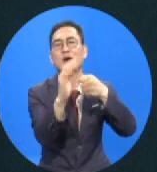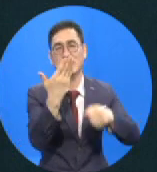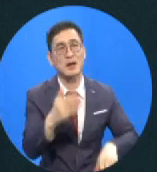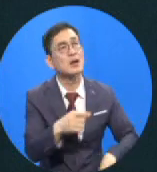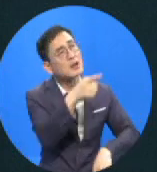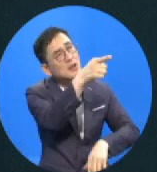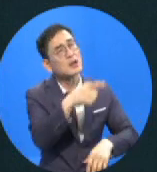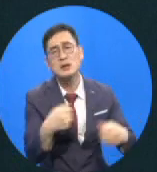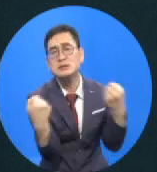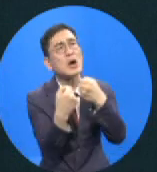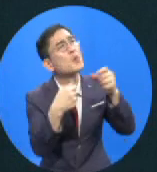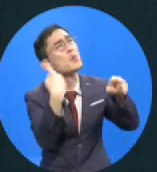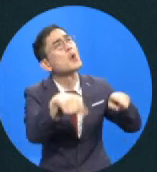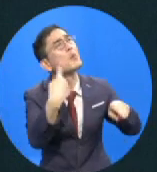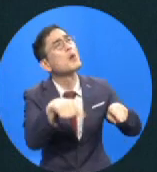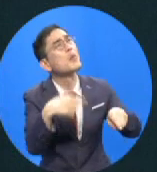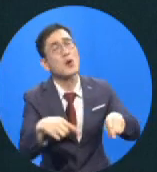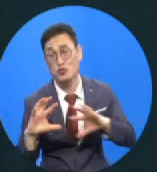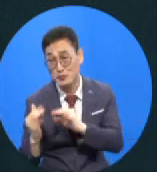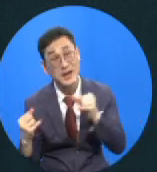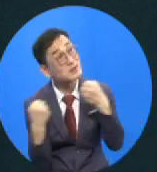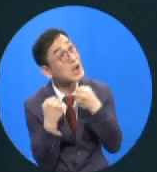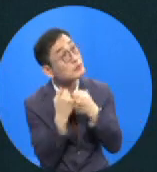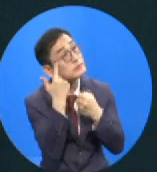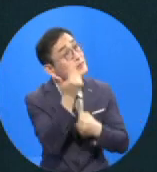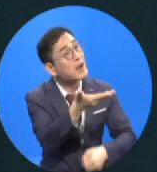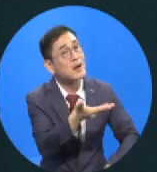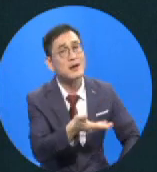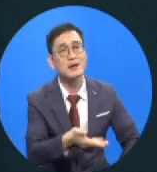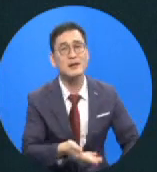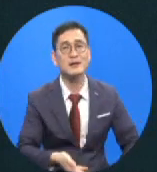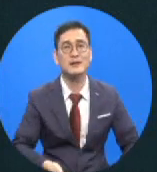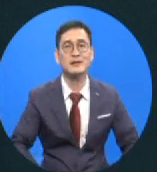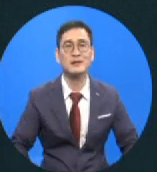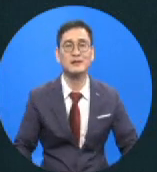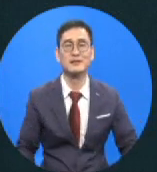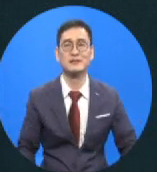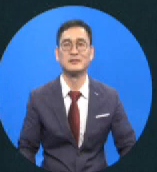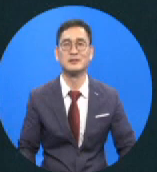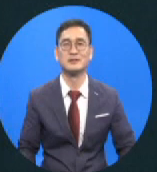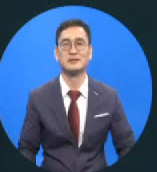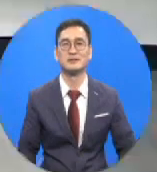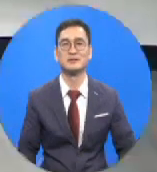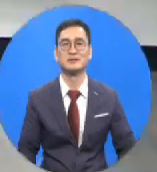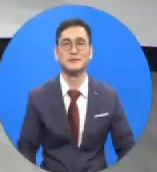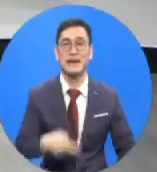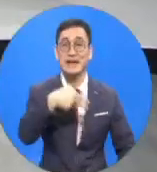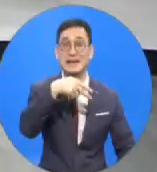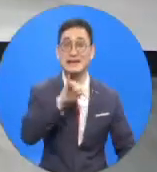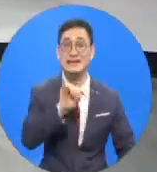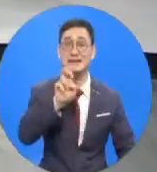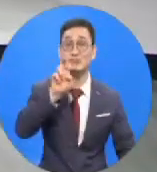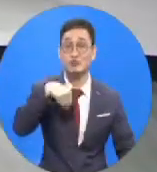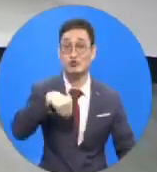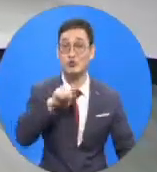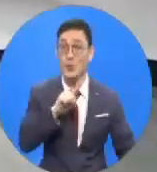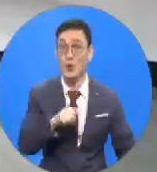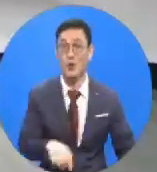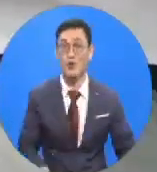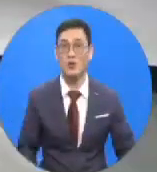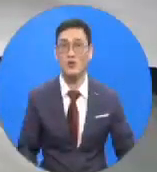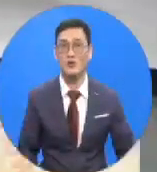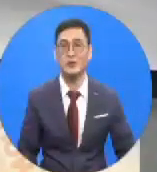계신 것입니까 이런 내용도 포함되어 있는데 은근 내용을 어떻게 오셨어요 이 시무 라는게 당대 해결에는